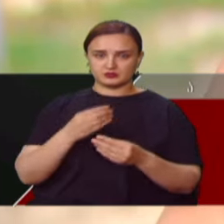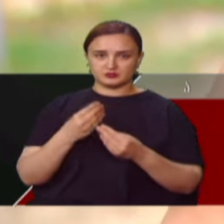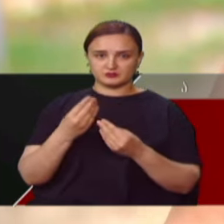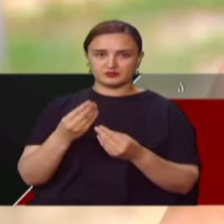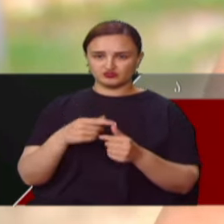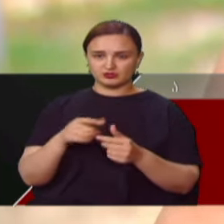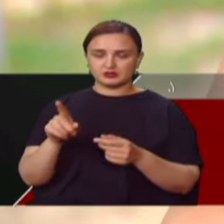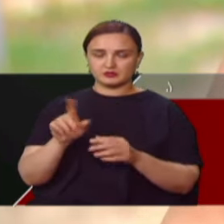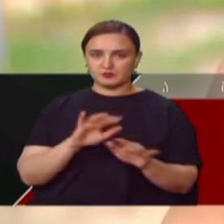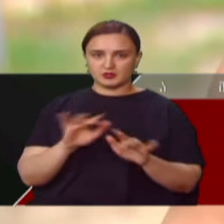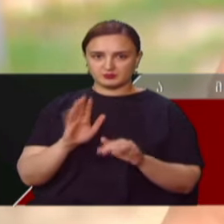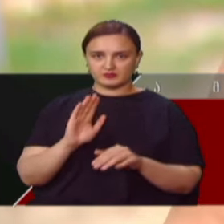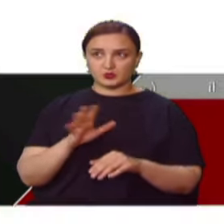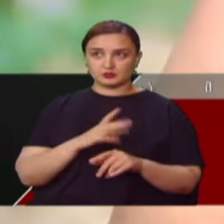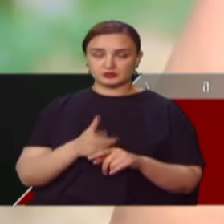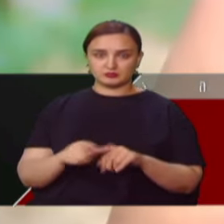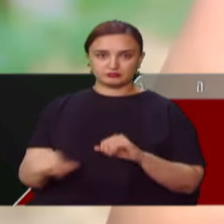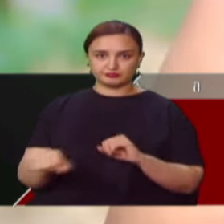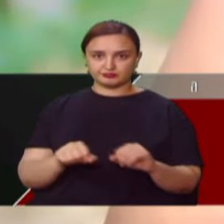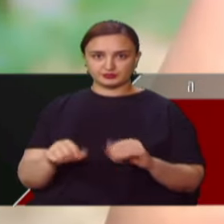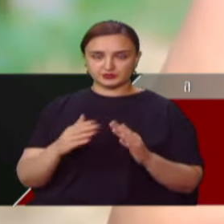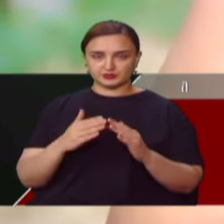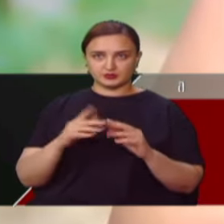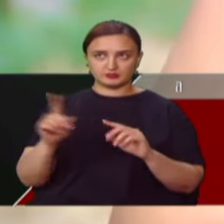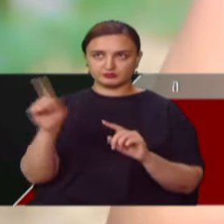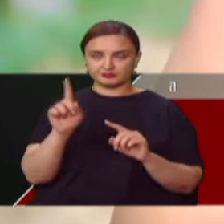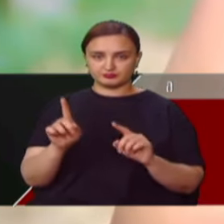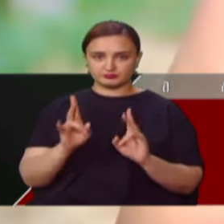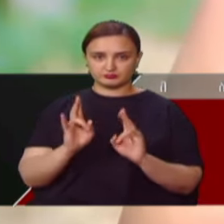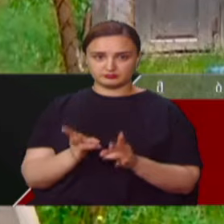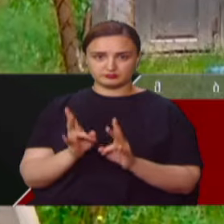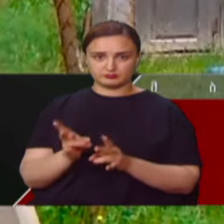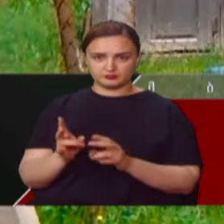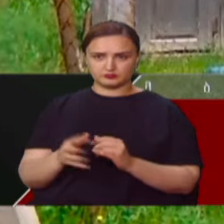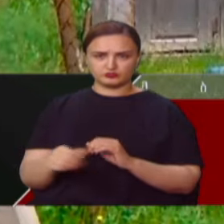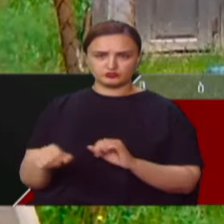იყო დიდი ბიძგები და დააზიანა სახლი. ბოლომდე დიდი ხანიც იყო ბიძგები და კაი დიდი მიწისძვრაც იყო.